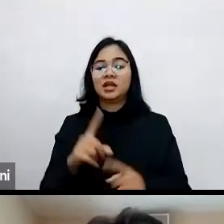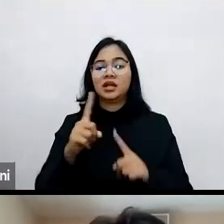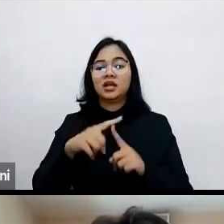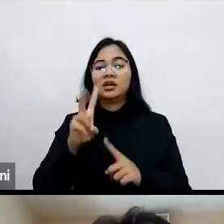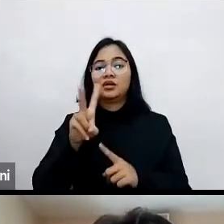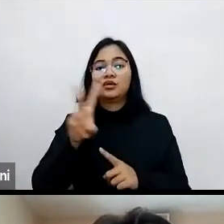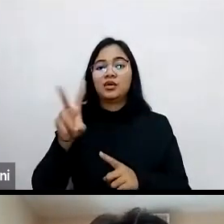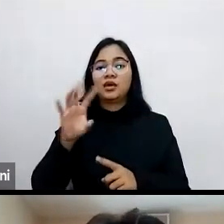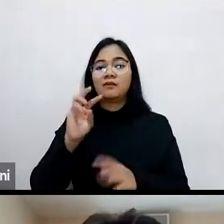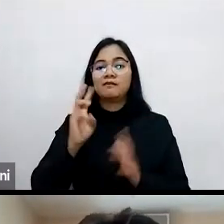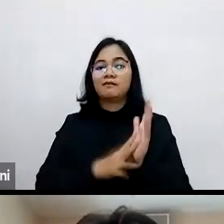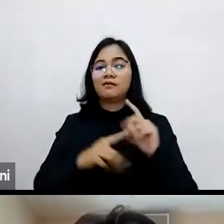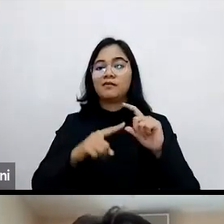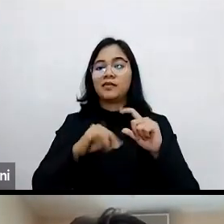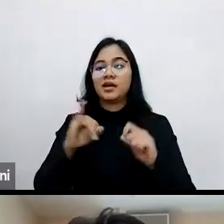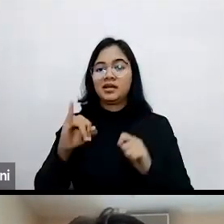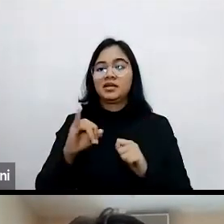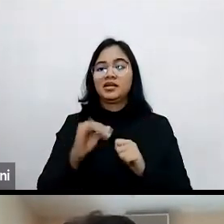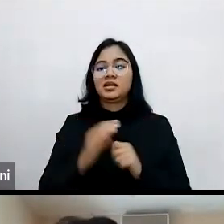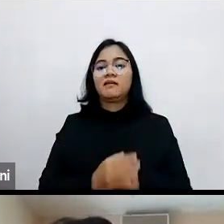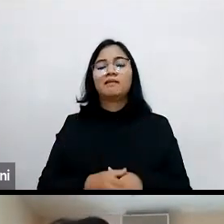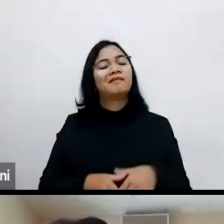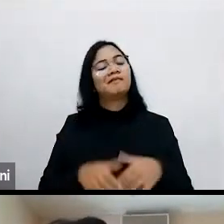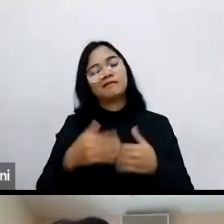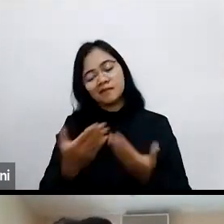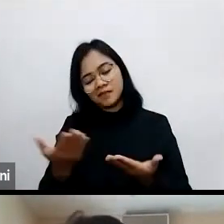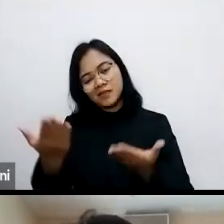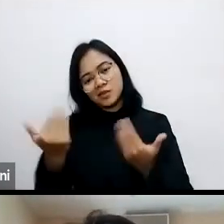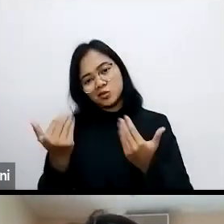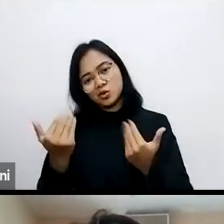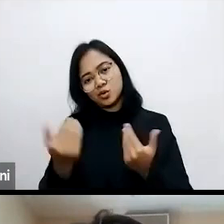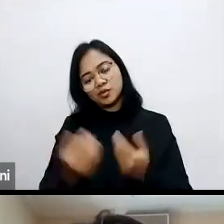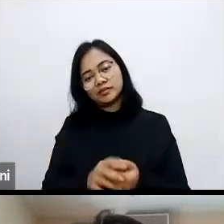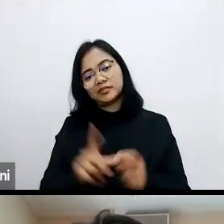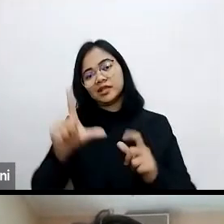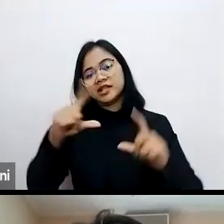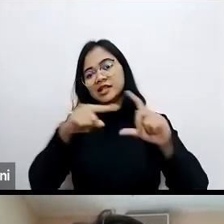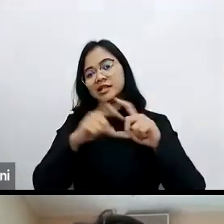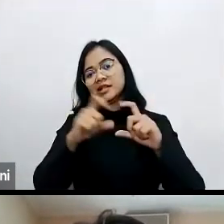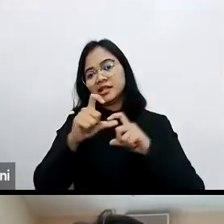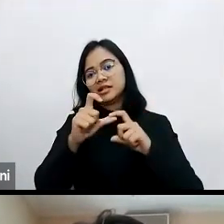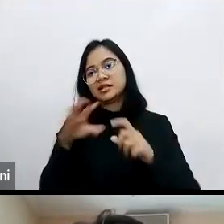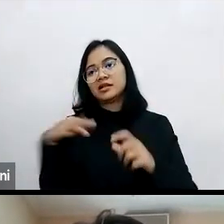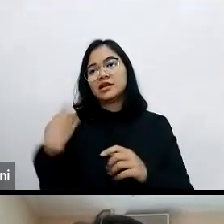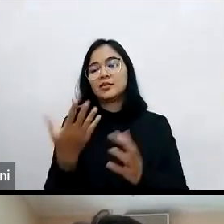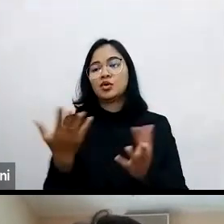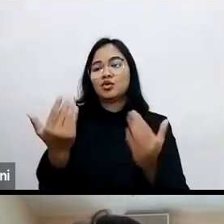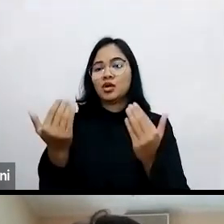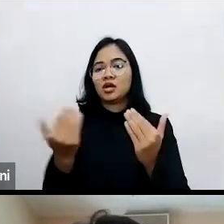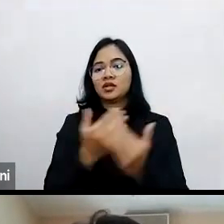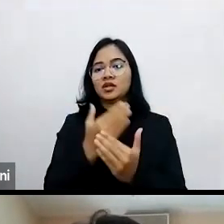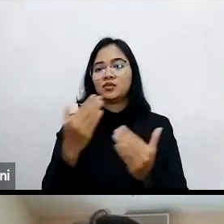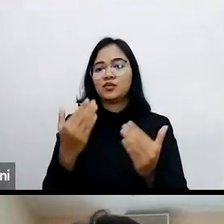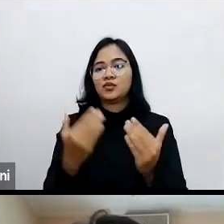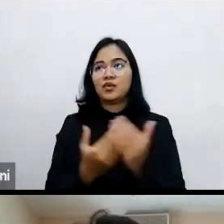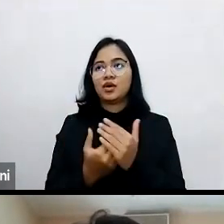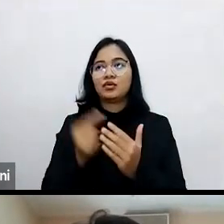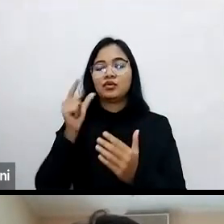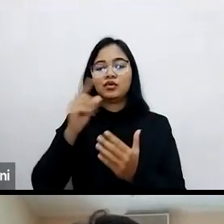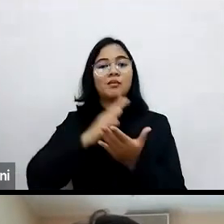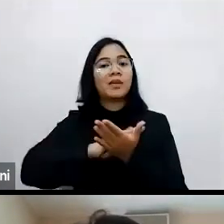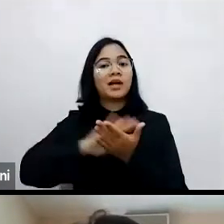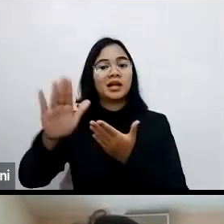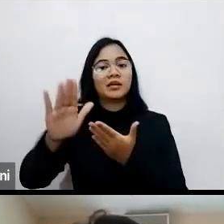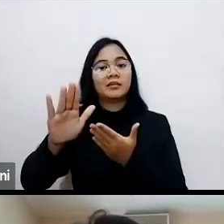lewatkan talk show Let's Talk berikutnya. Kemudian kami juga mengundang Anda semua untuk mengirimkan tulisan di website Let's Talk